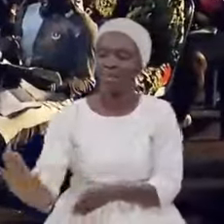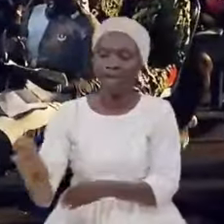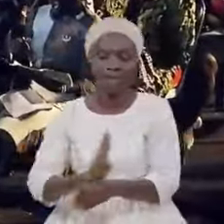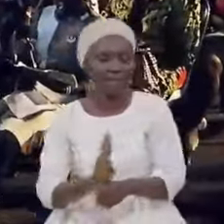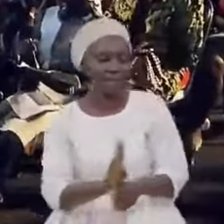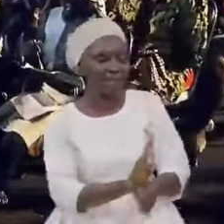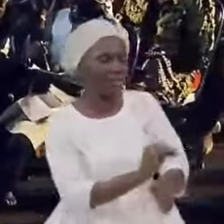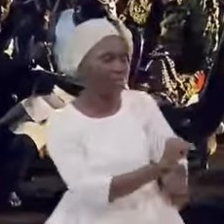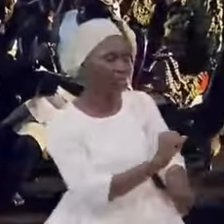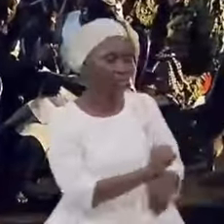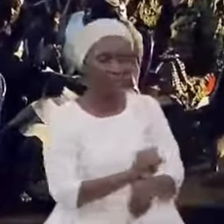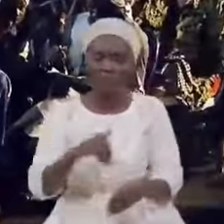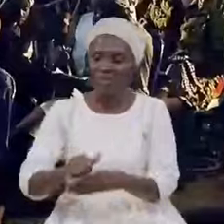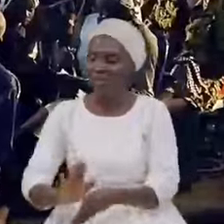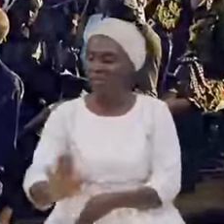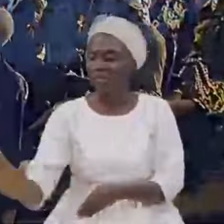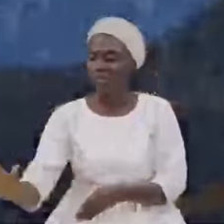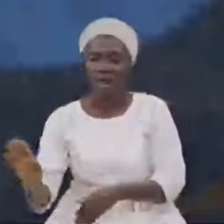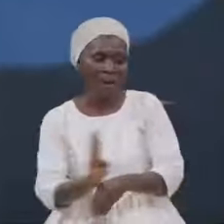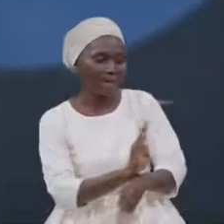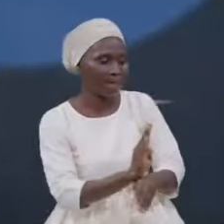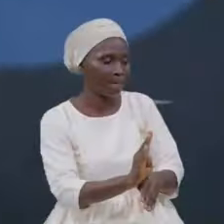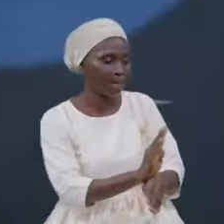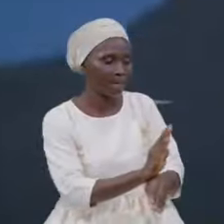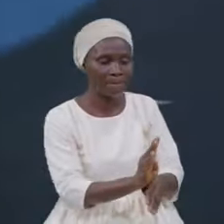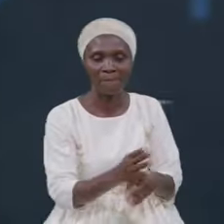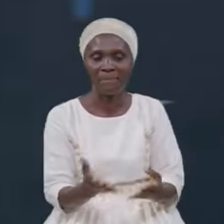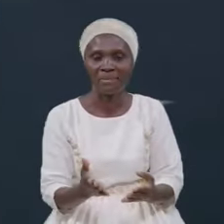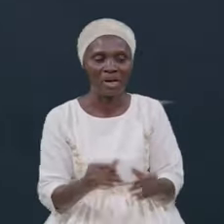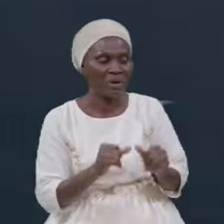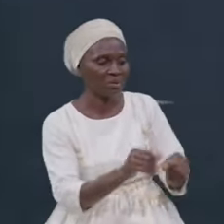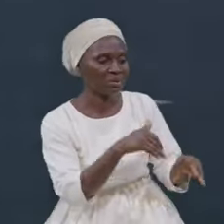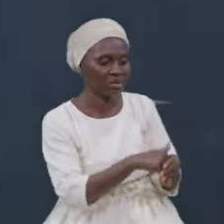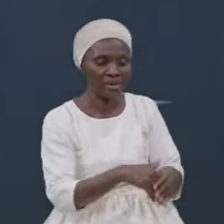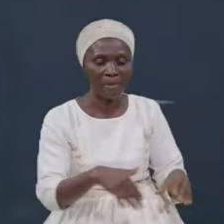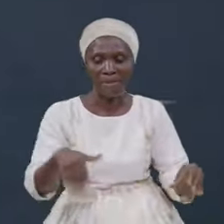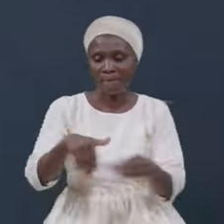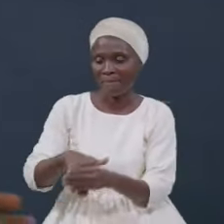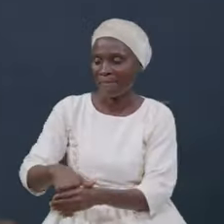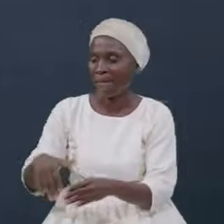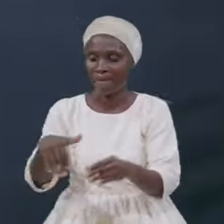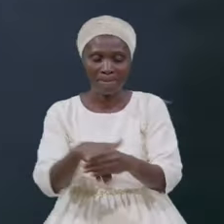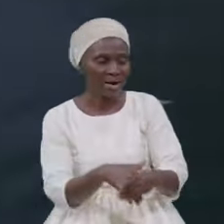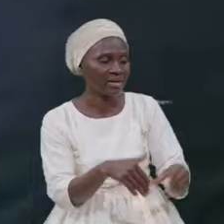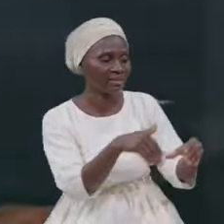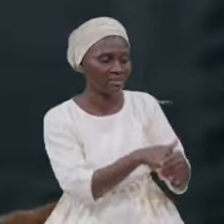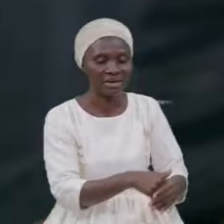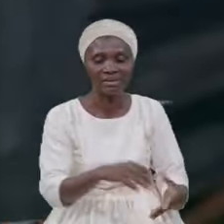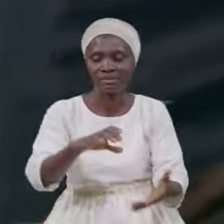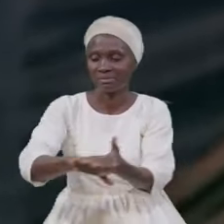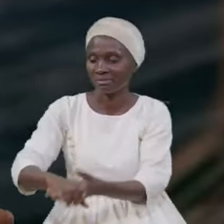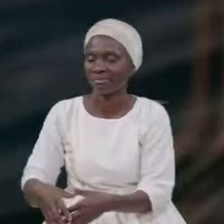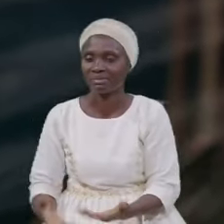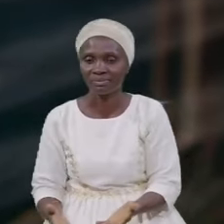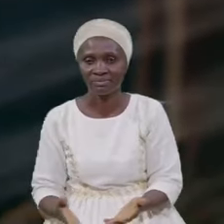affaires, ils ont continué dans leur mariage. En réalité, ils marient un,